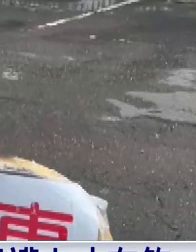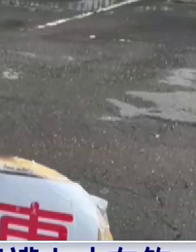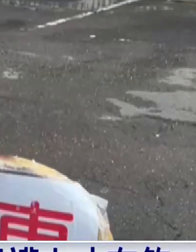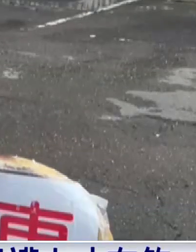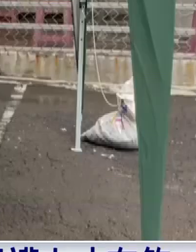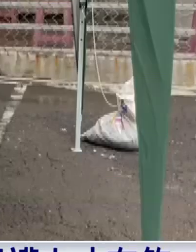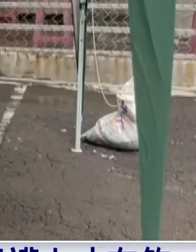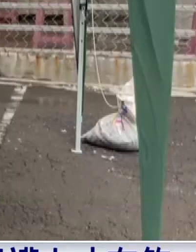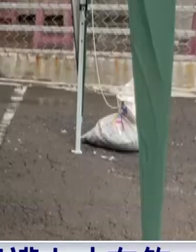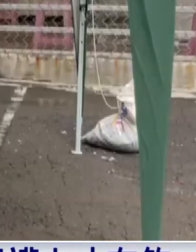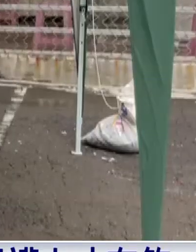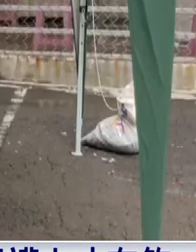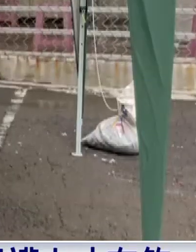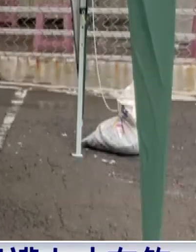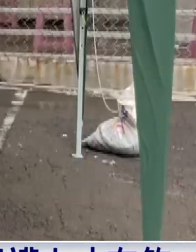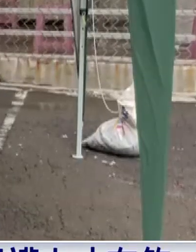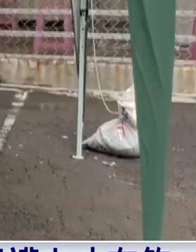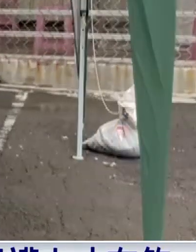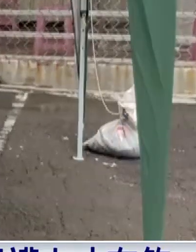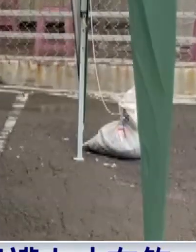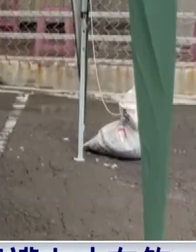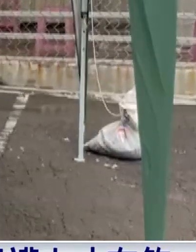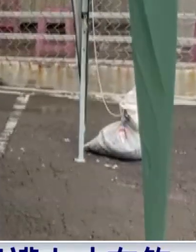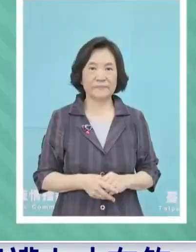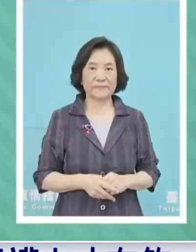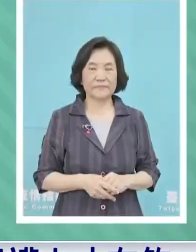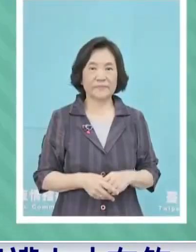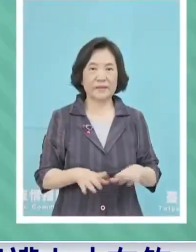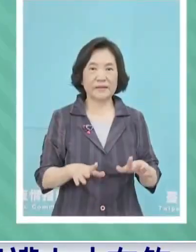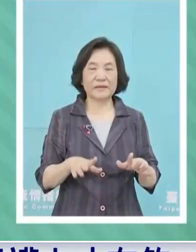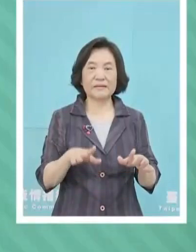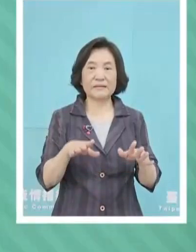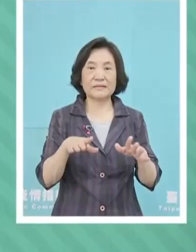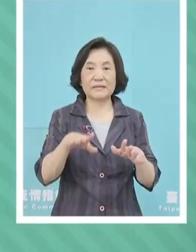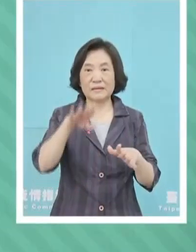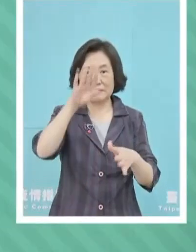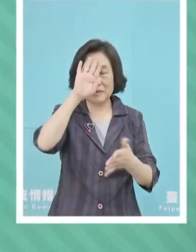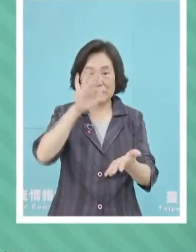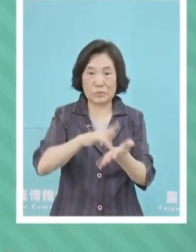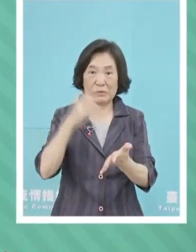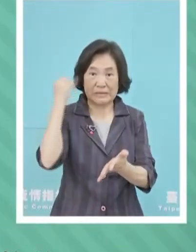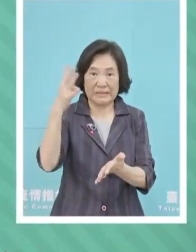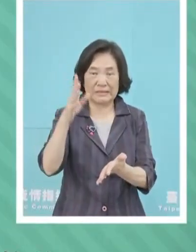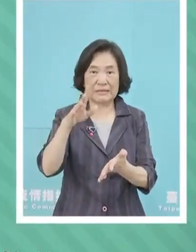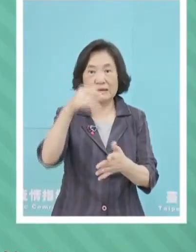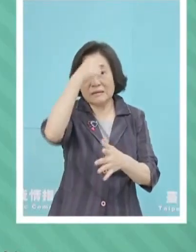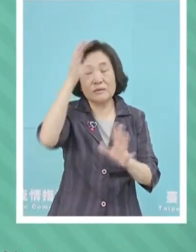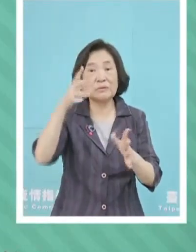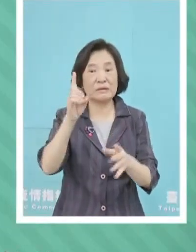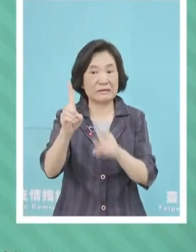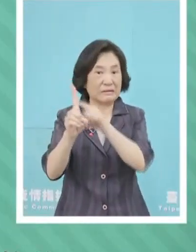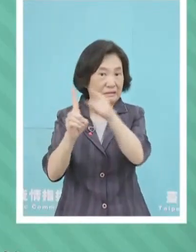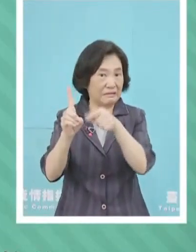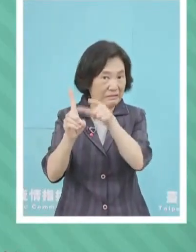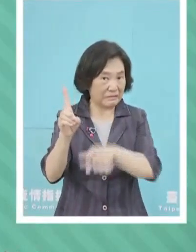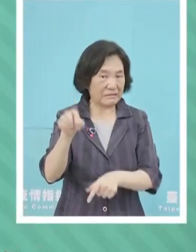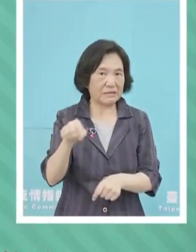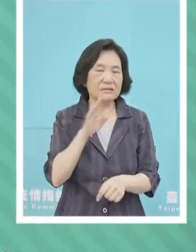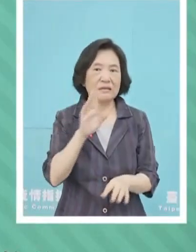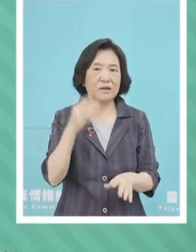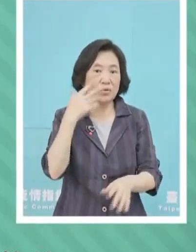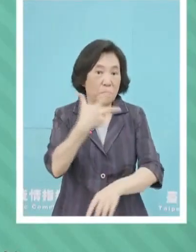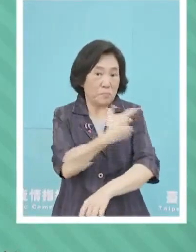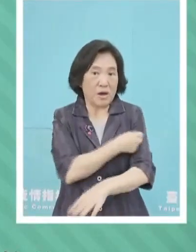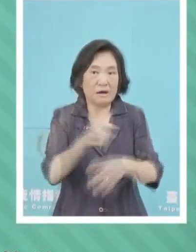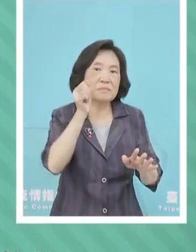期。唯一防止的办法就是注疫苗。 这个 Delta 病毒哦，对于只打过一剂的这个疫苗保护力